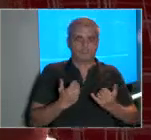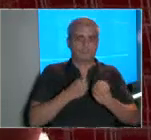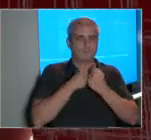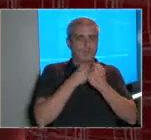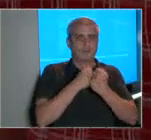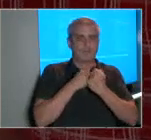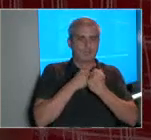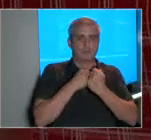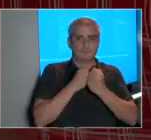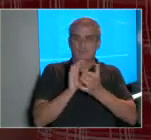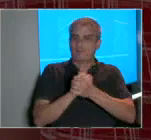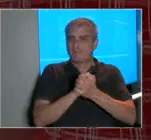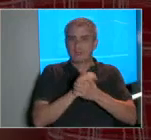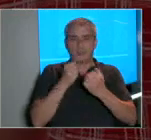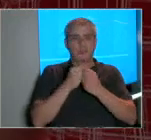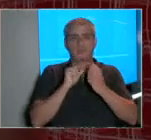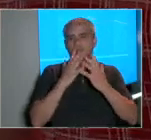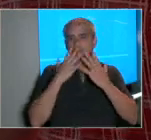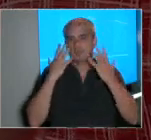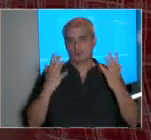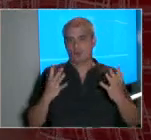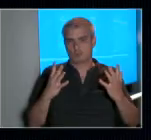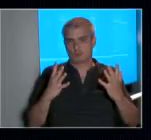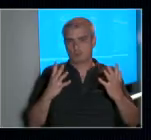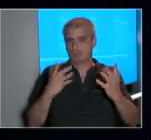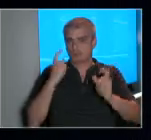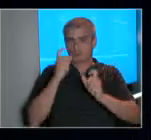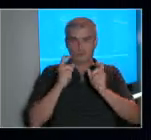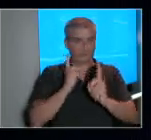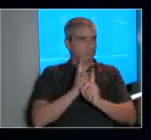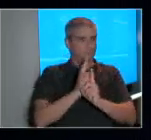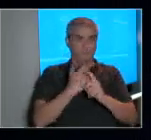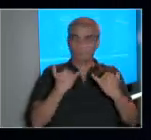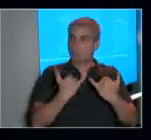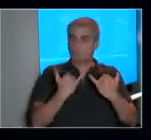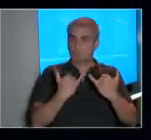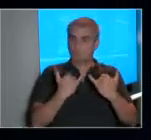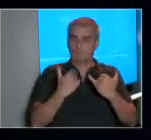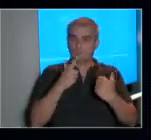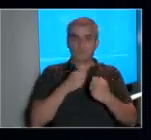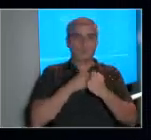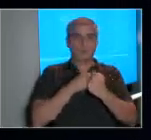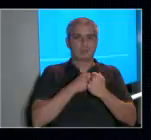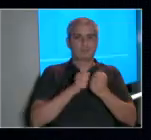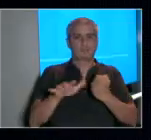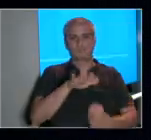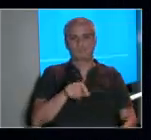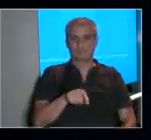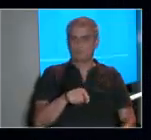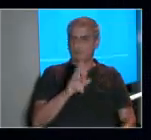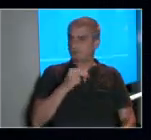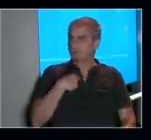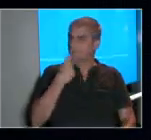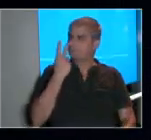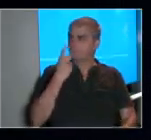האתגר, חברים, האתגר הגדול ביותר שהאנושות עומדת בפניו בימינו, הוא האתגר הסביבתי. יש